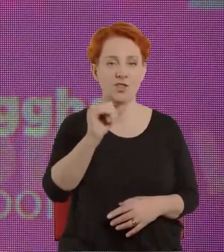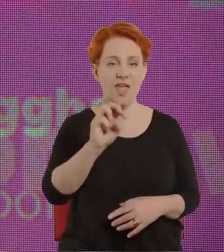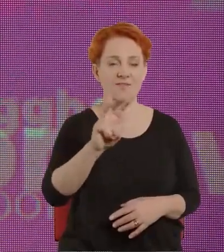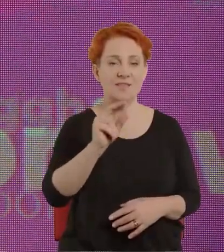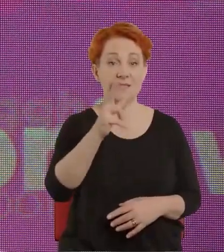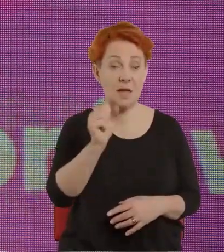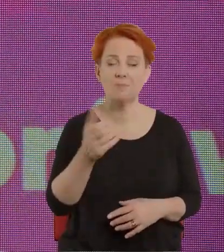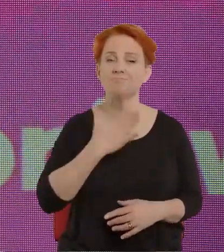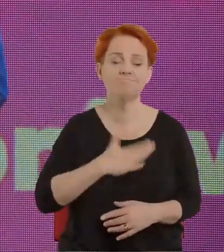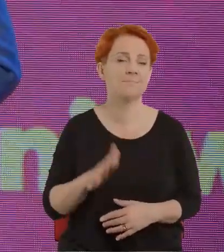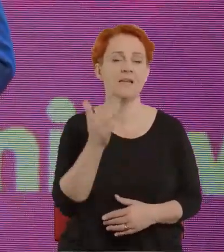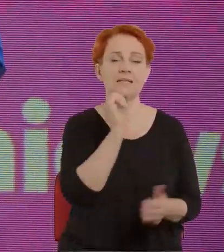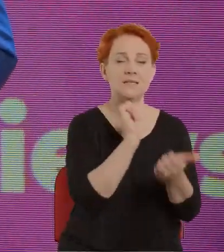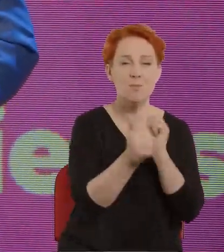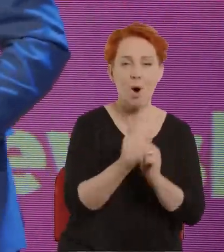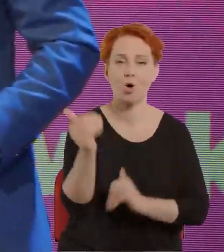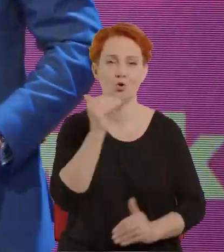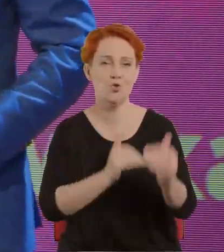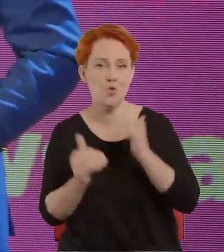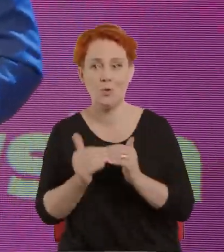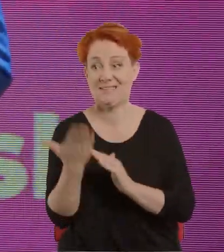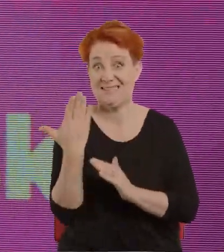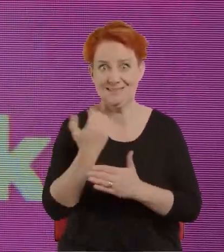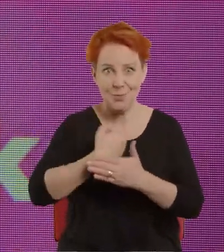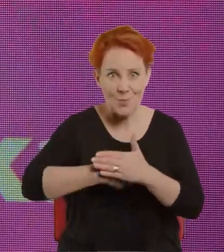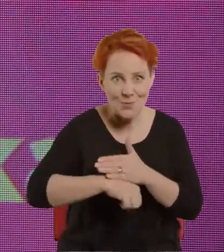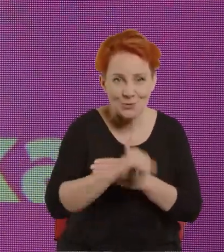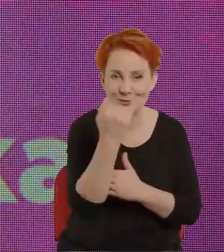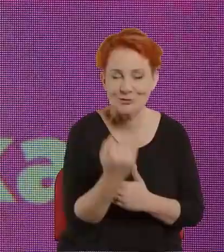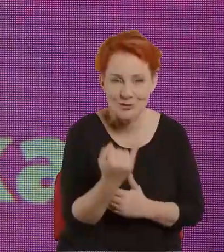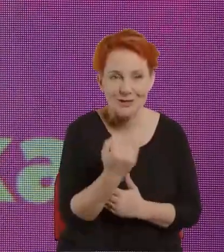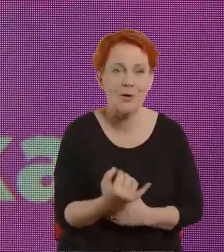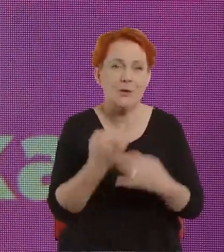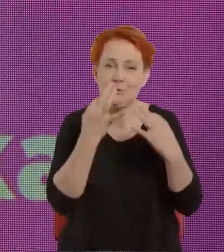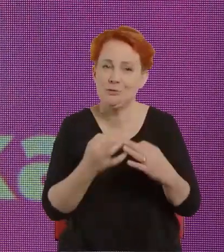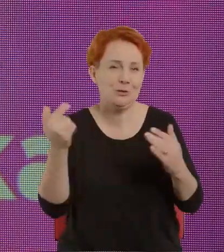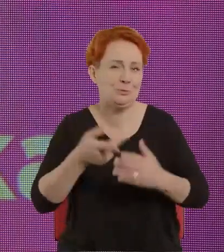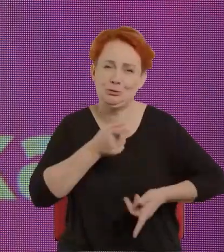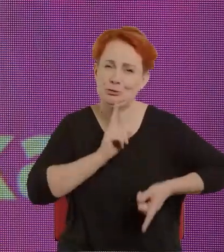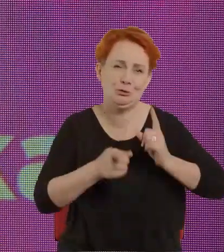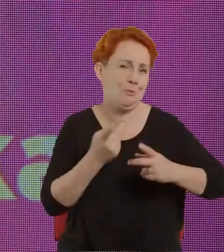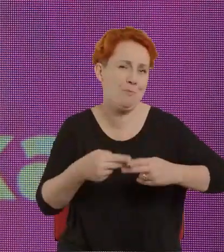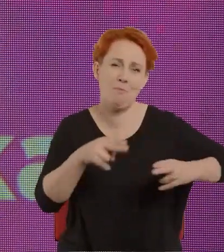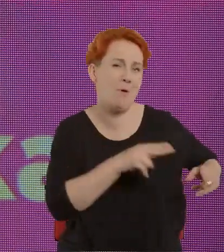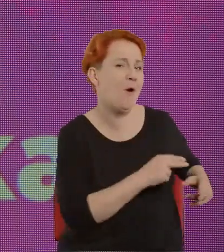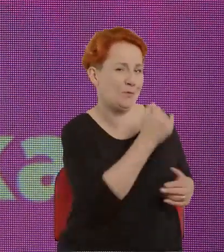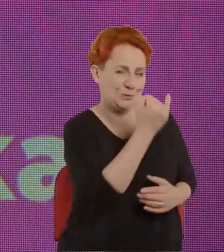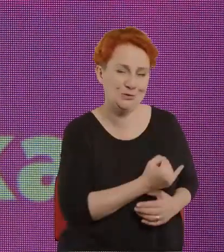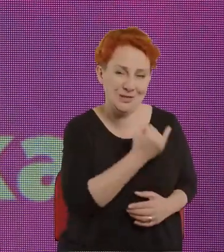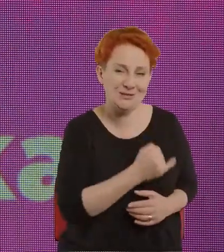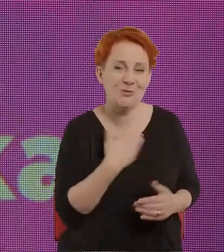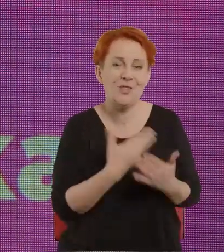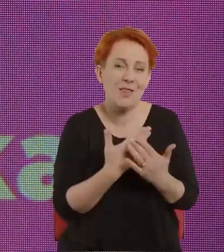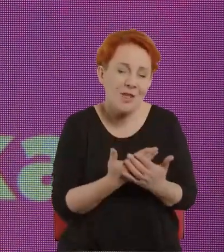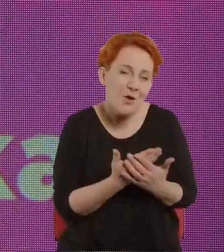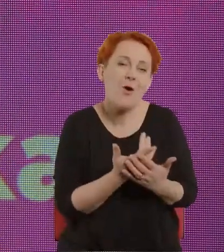języki obce, jest świeżo upieczoną mamą i dzisiaj niestety będzie musiała bardzo szybko wracać do swojego maleństwa, także zostanie z